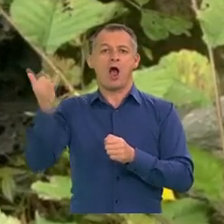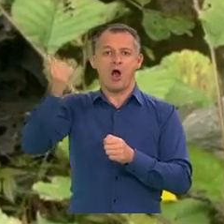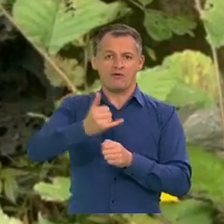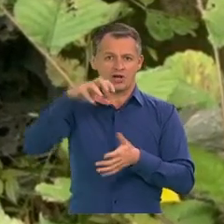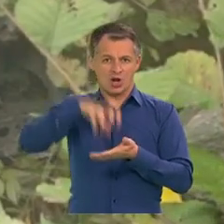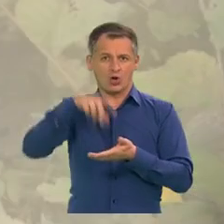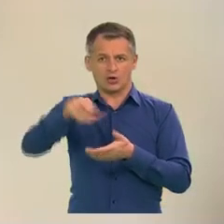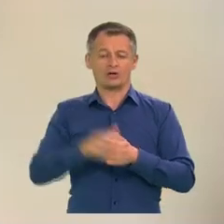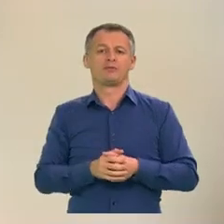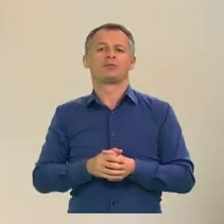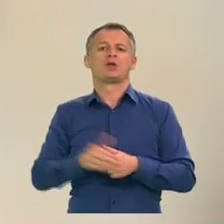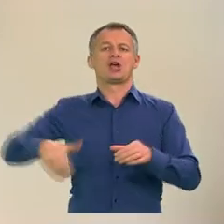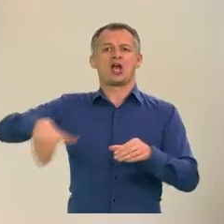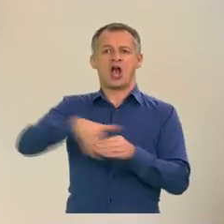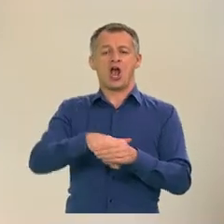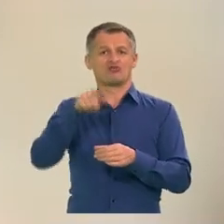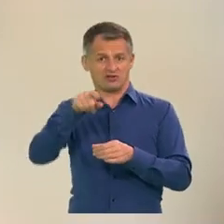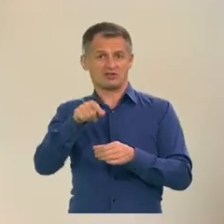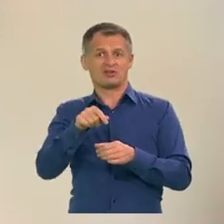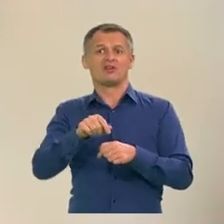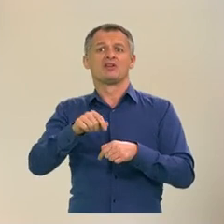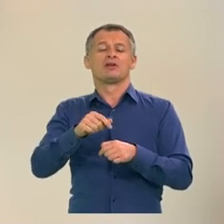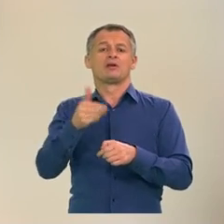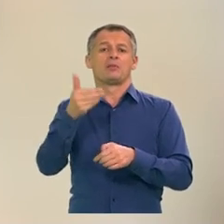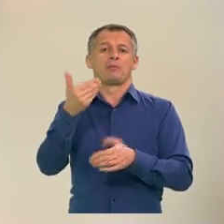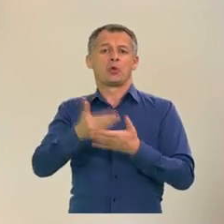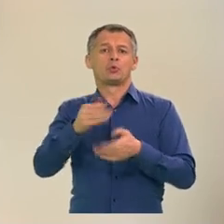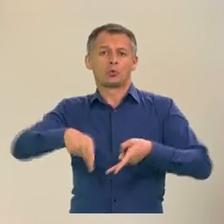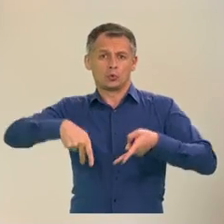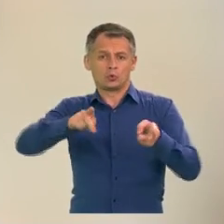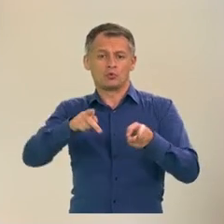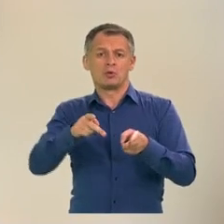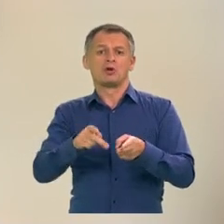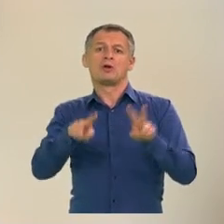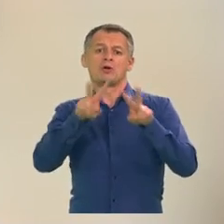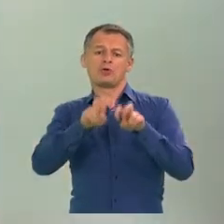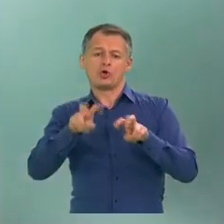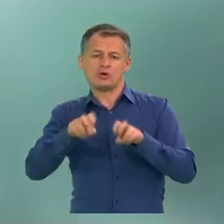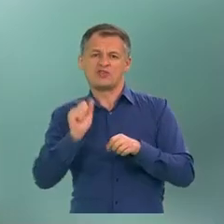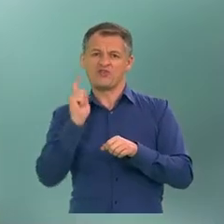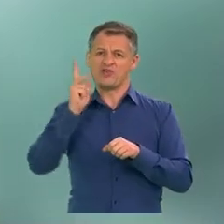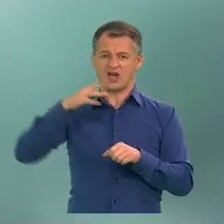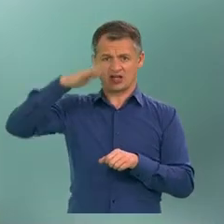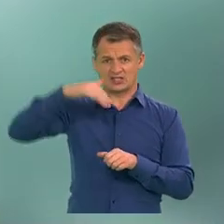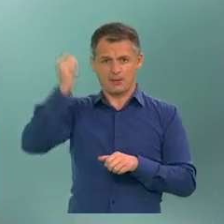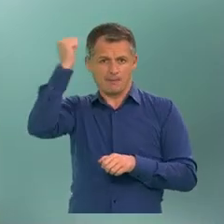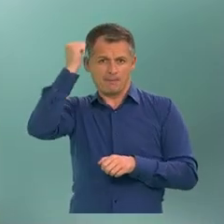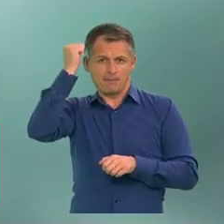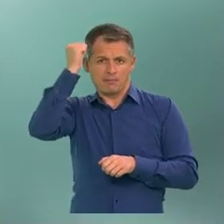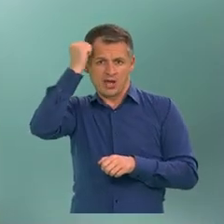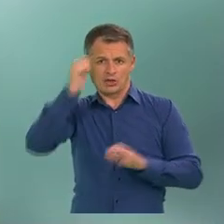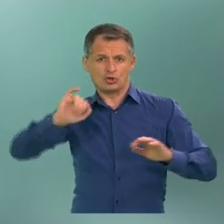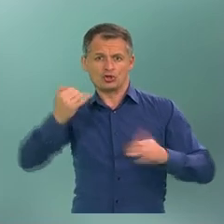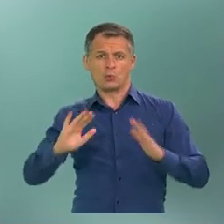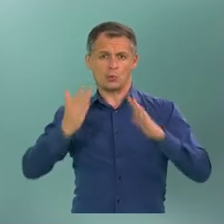districtului Meri fac în fiecare zi revizii și monitorizează versantul și nu numai pietrele pot să cadă pe